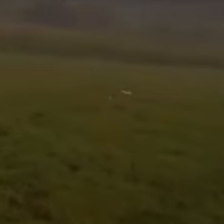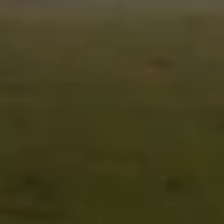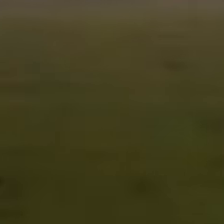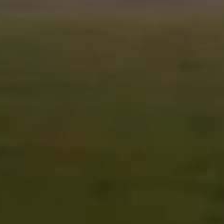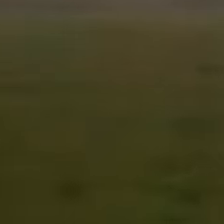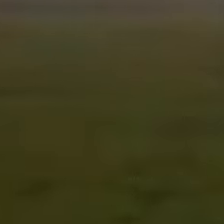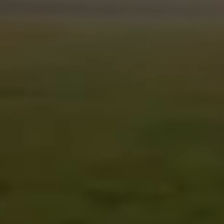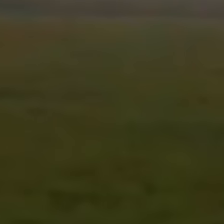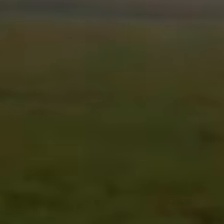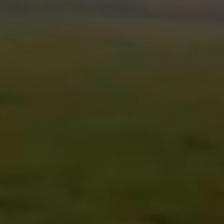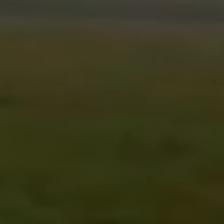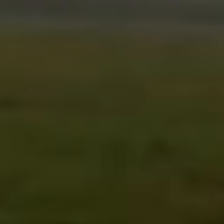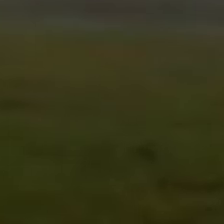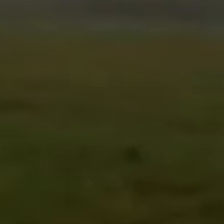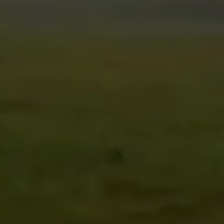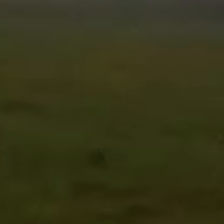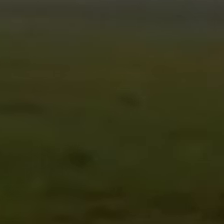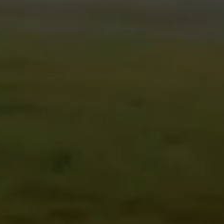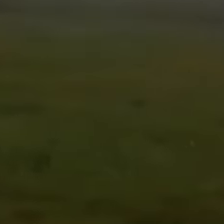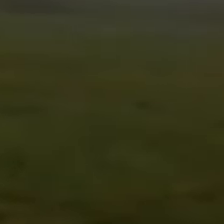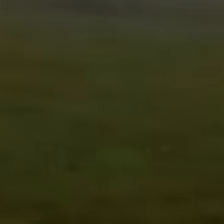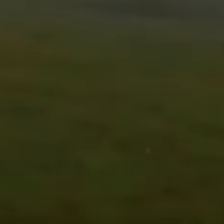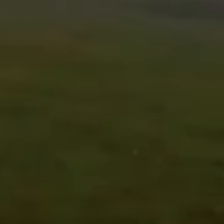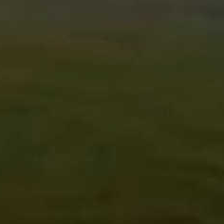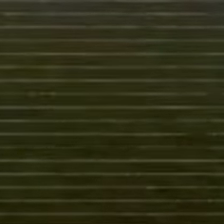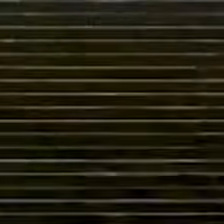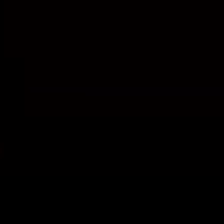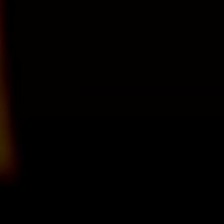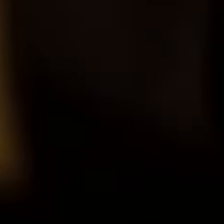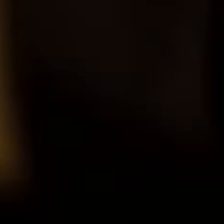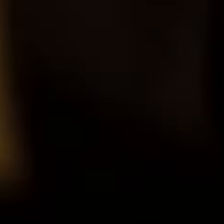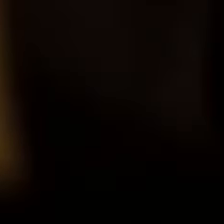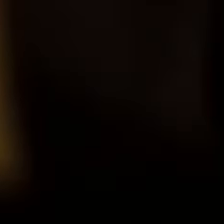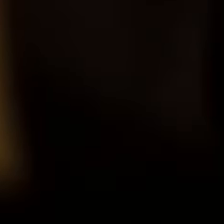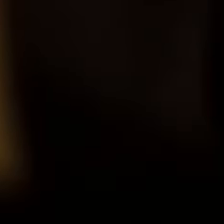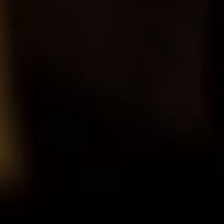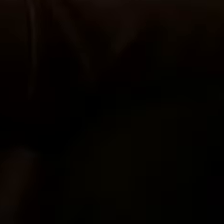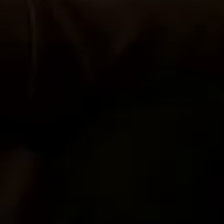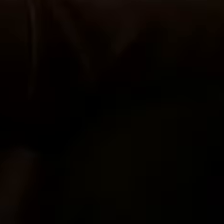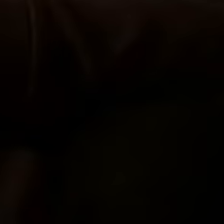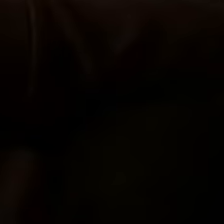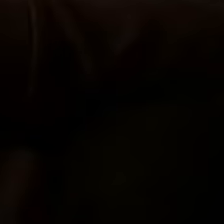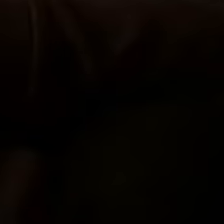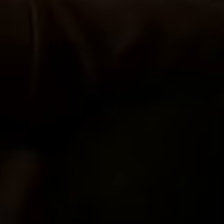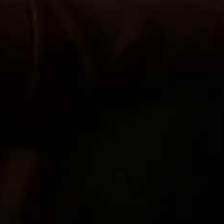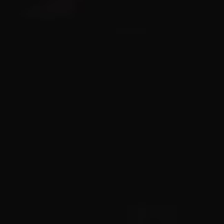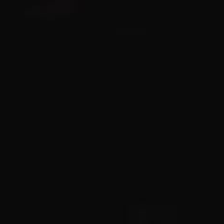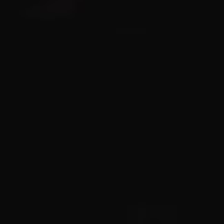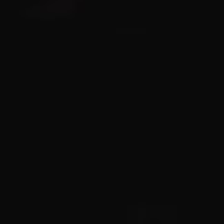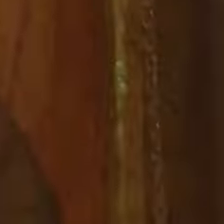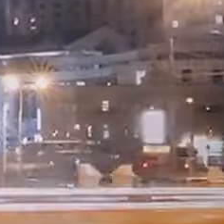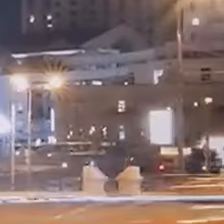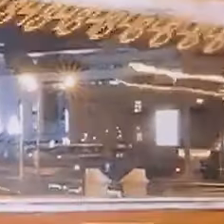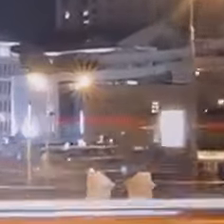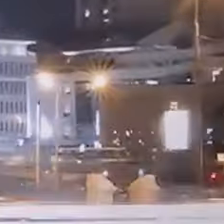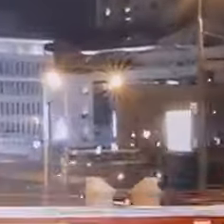Господи, Иисусе Христе, Сыне Божий, помилуй меня грешного. Святой Дух. Я